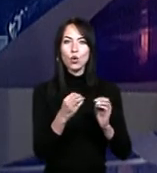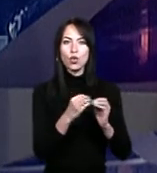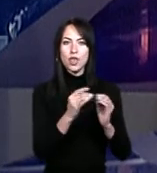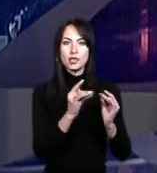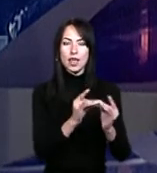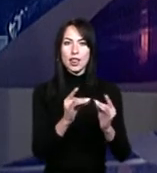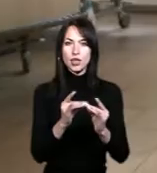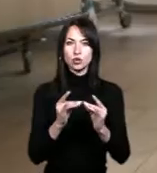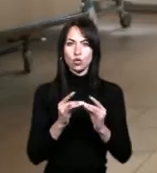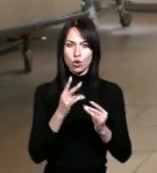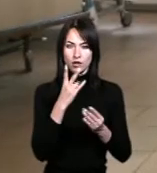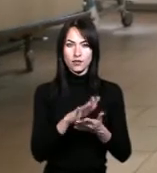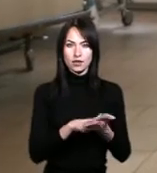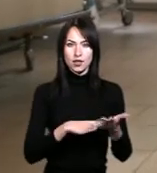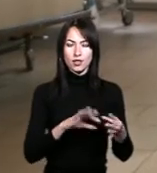Софія Цвіткова.